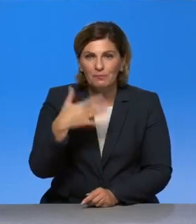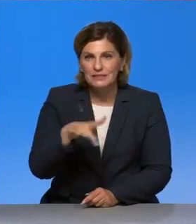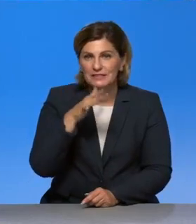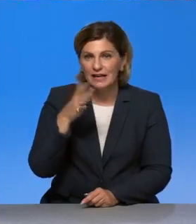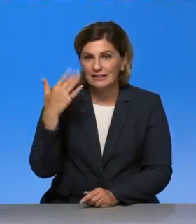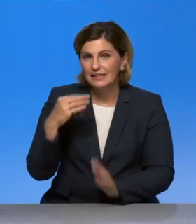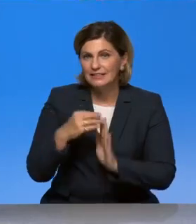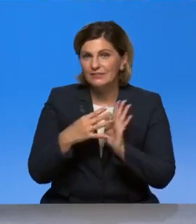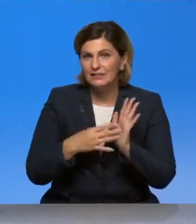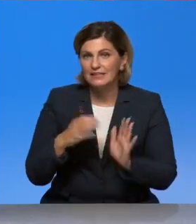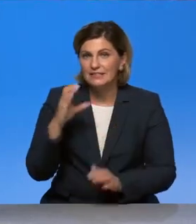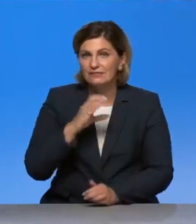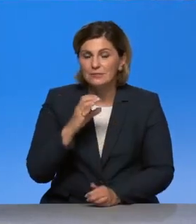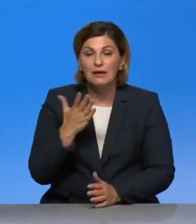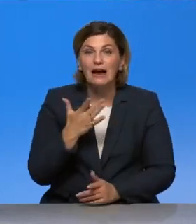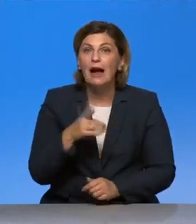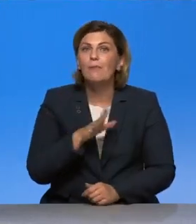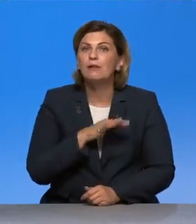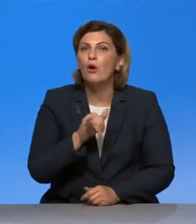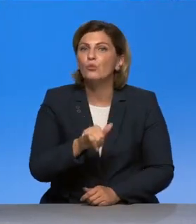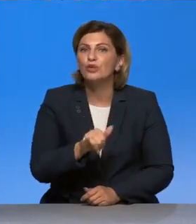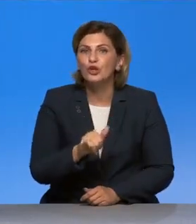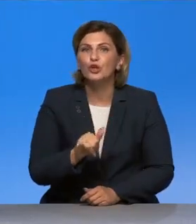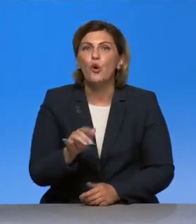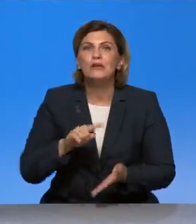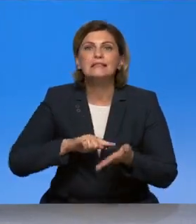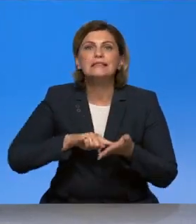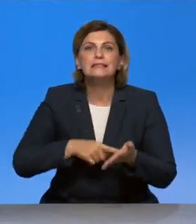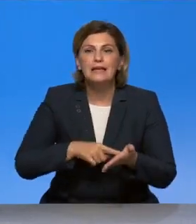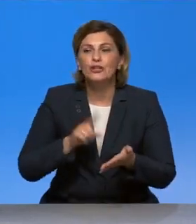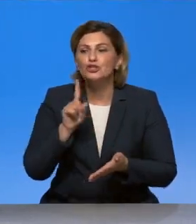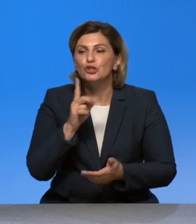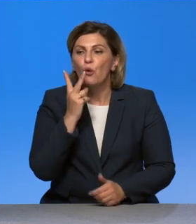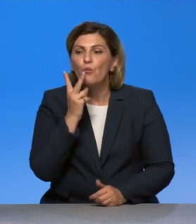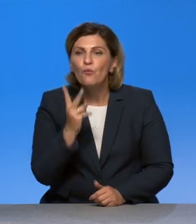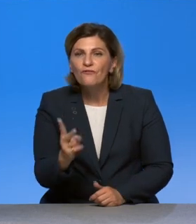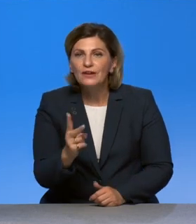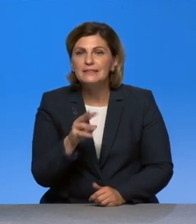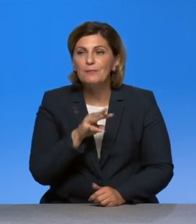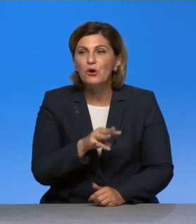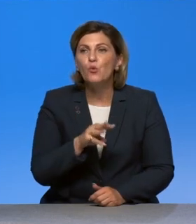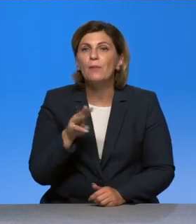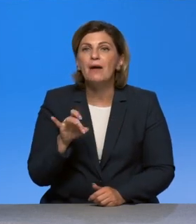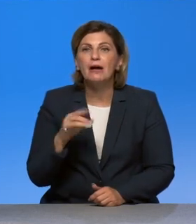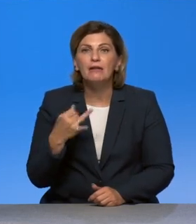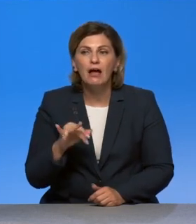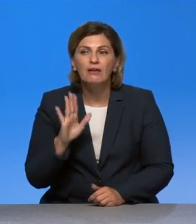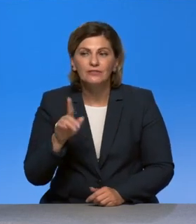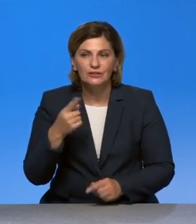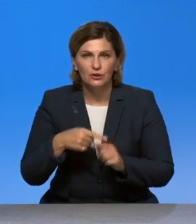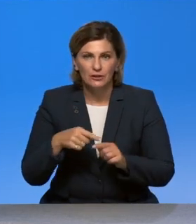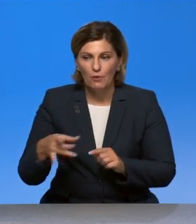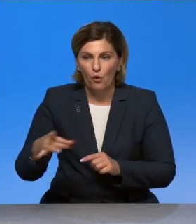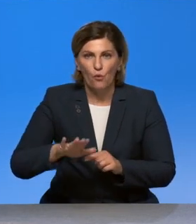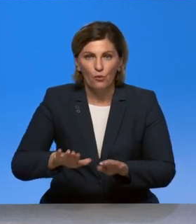сентября. Какая была у нее цель? Что увидел Миклуха-Маклай в Новой Гвинее? И